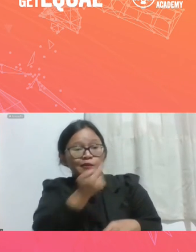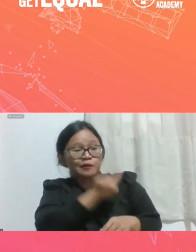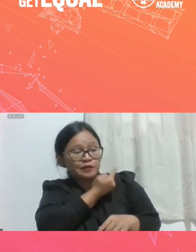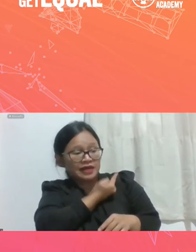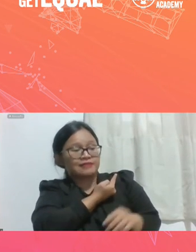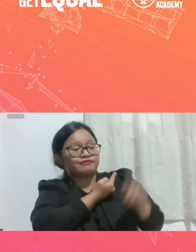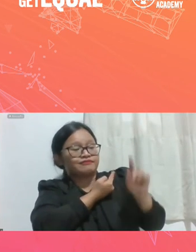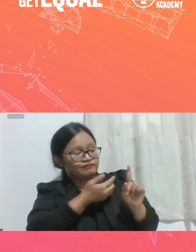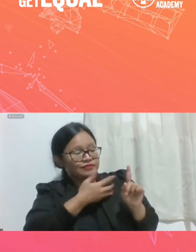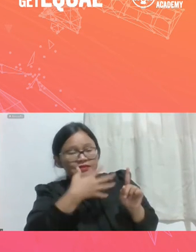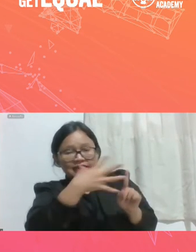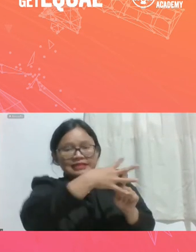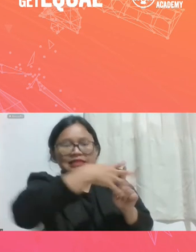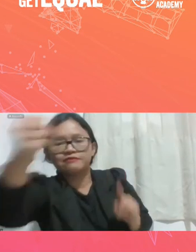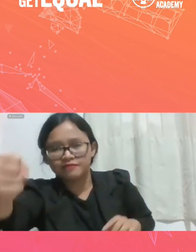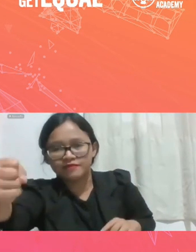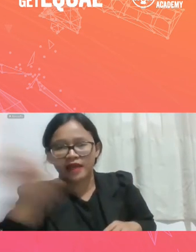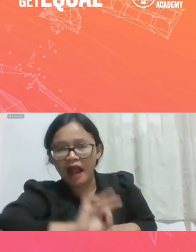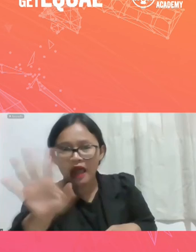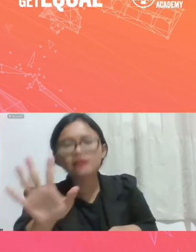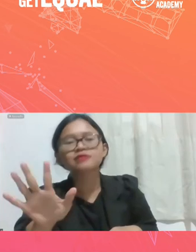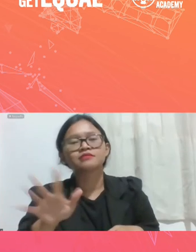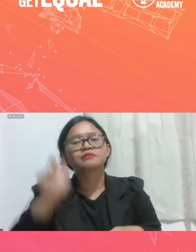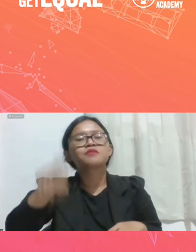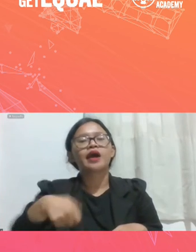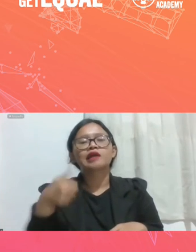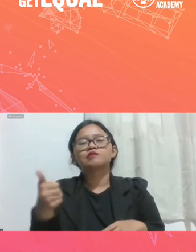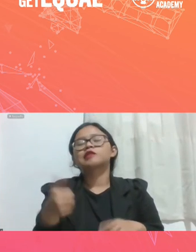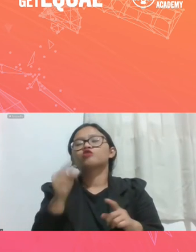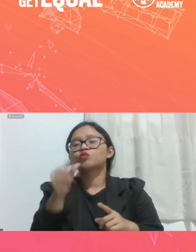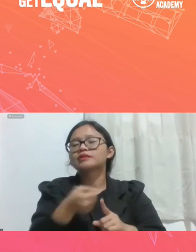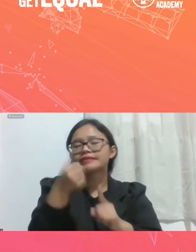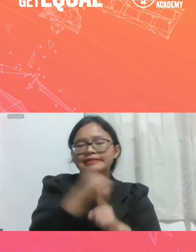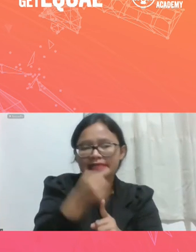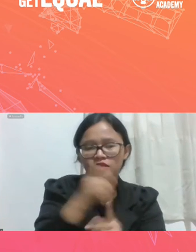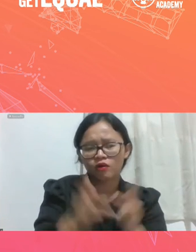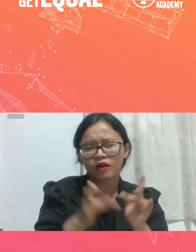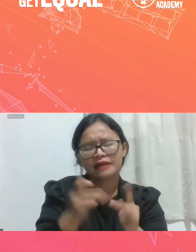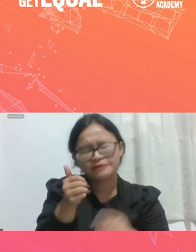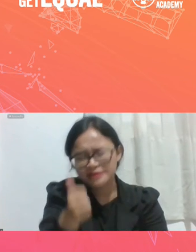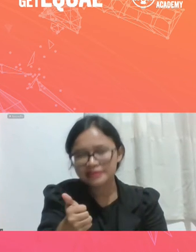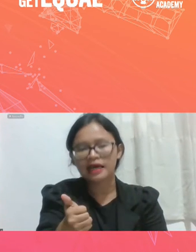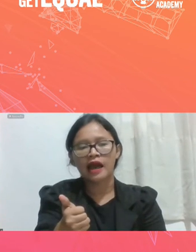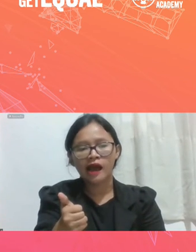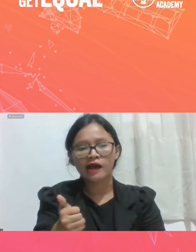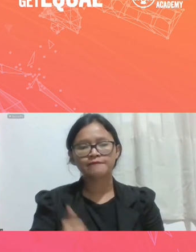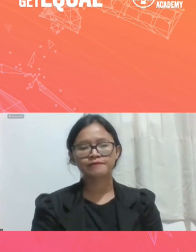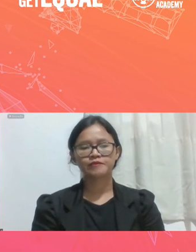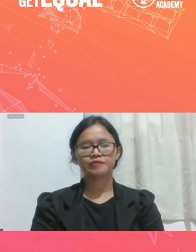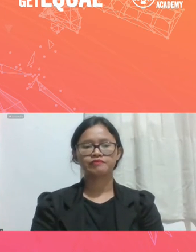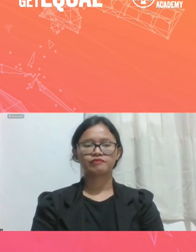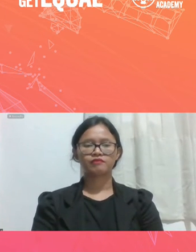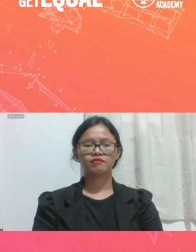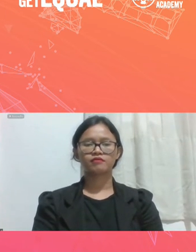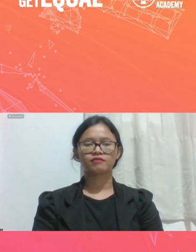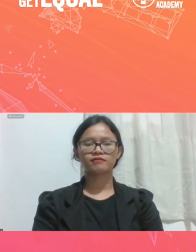digunakan untuk kejahatan-kejahatan di media online, kejahatan-kejahatan seksual. Nah, inilah yang kemudian pemerintah mencoba